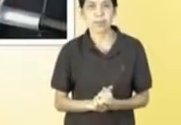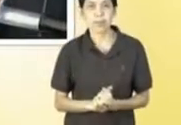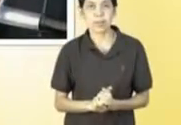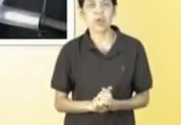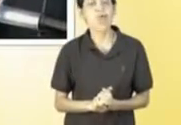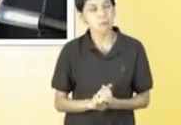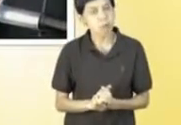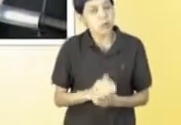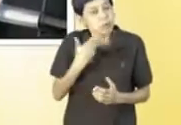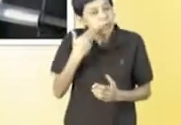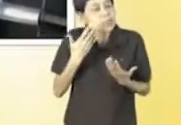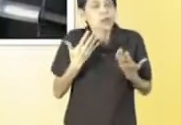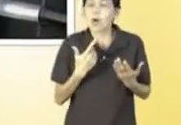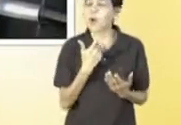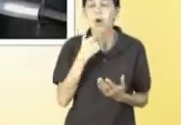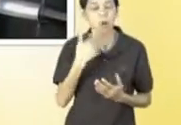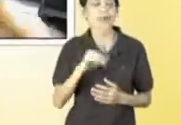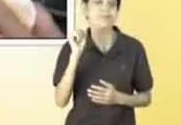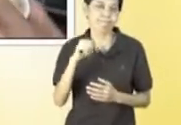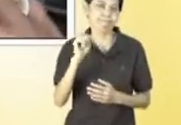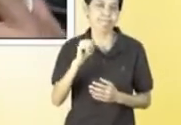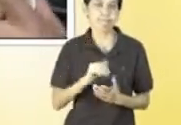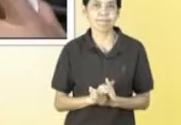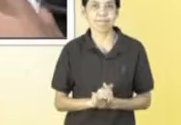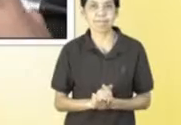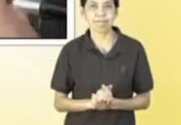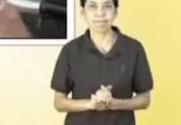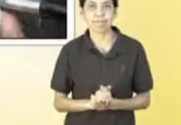เพราะว่าเผ็ดไปก็จะไม่อร่อยเนาะ ครับ